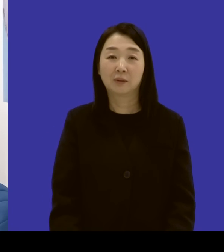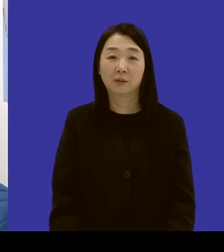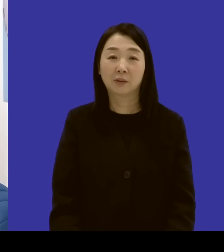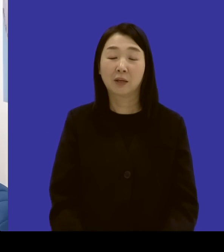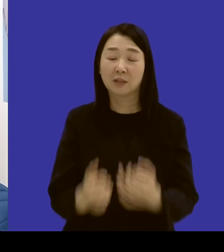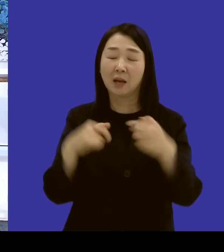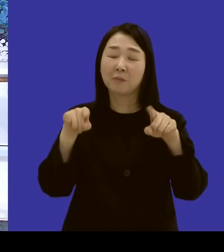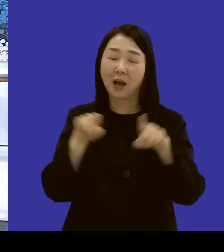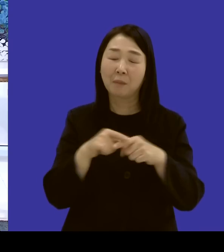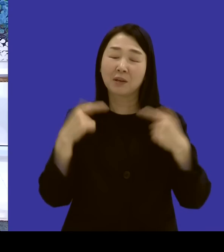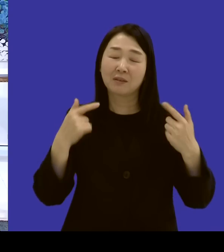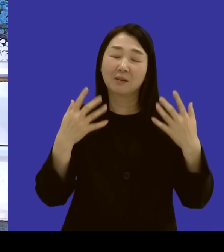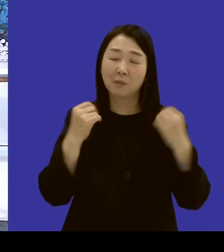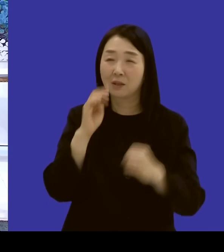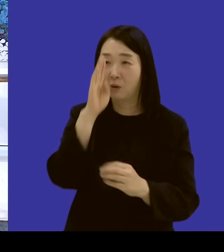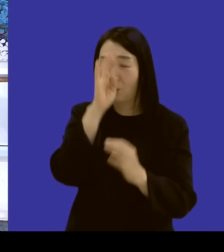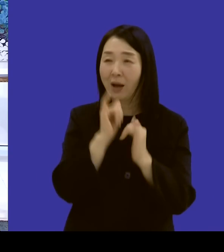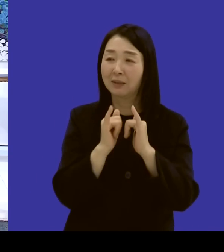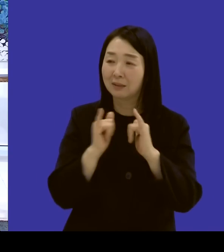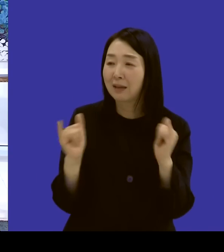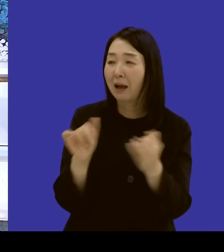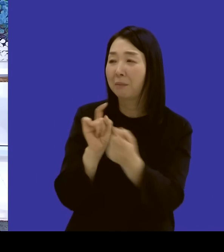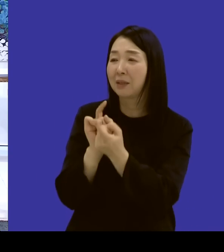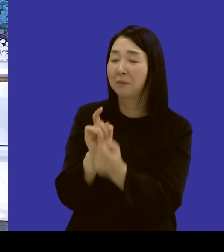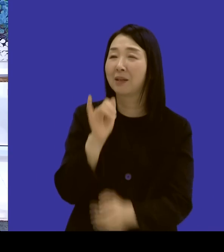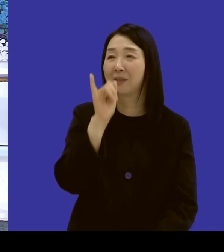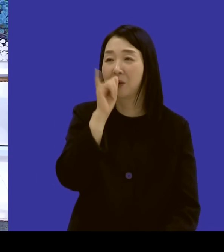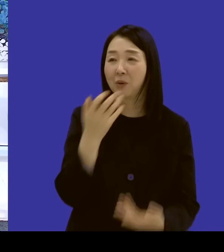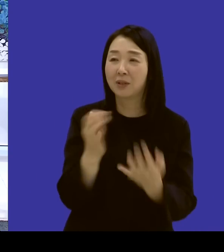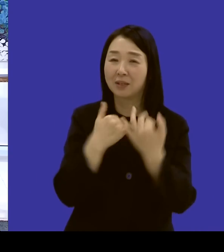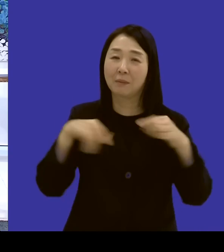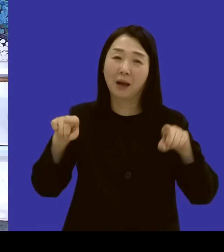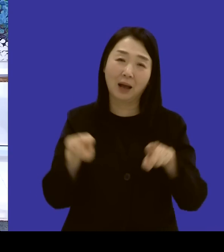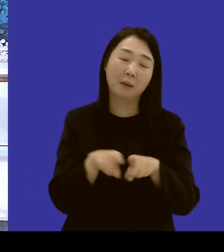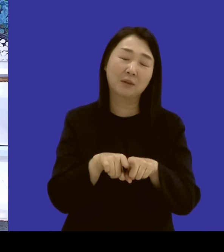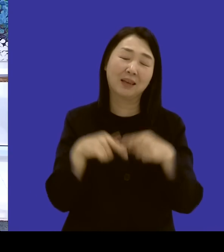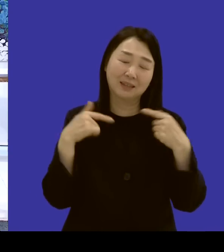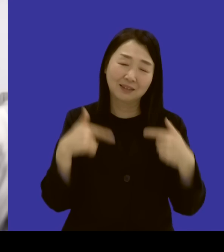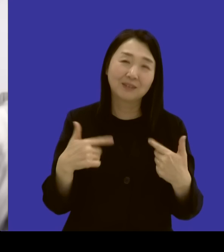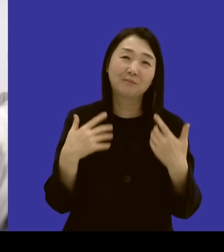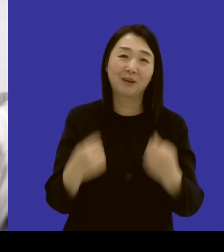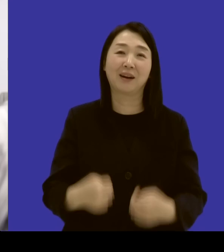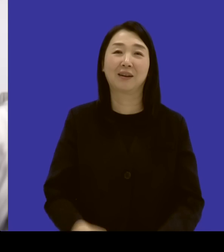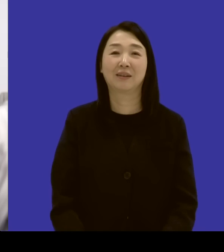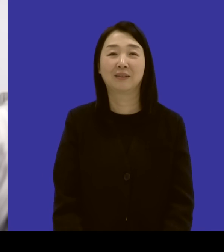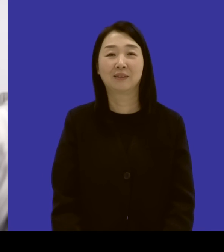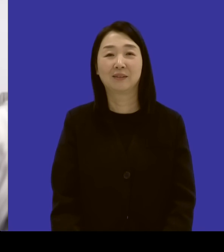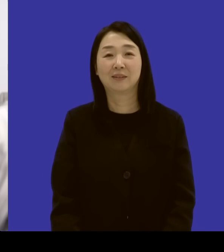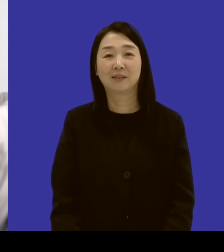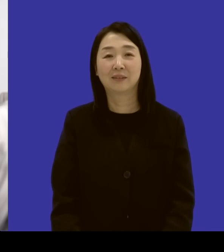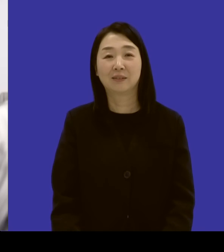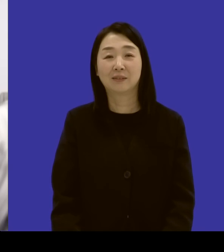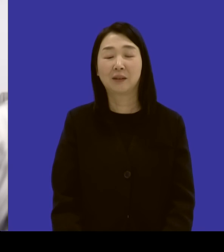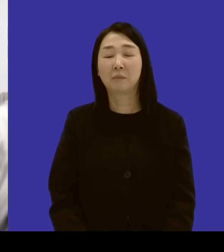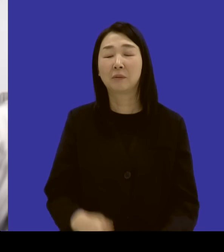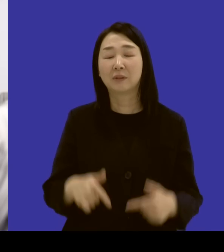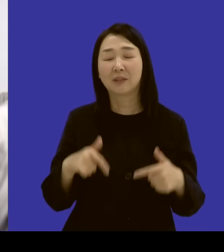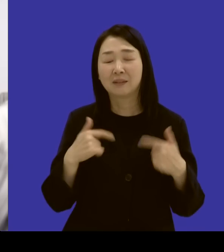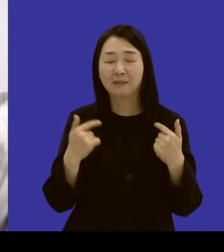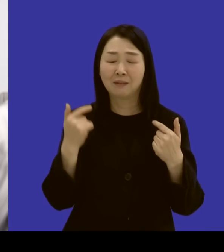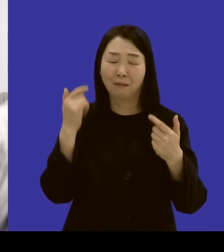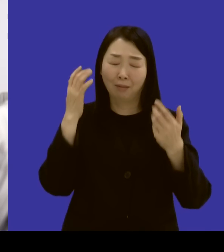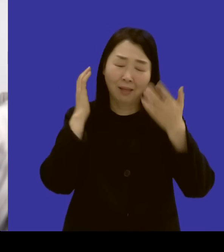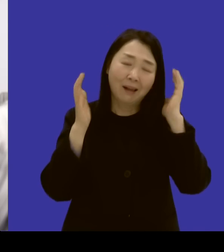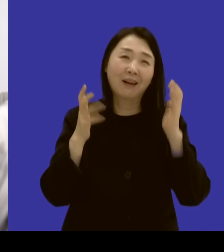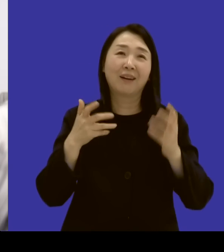사람들이 있어서 그러니까 늘 환자들을 지나가야 됐었고 일하시는 분들이 함께 하셨고 그래서 조금 정신이 없었는데 어머니께서